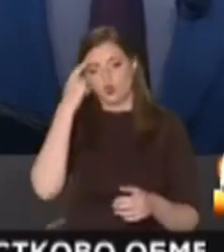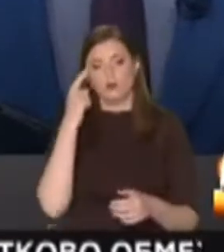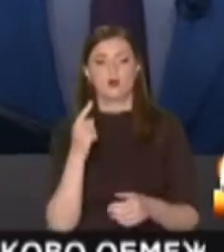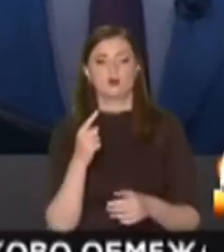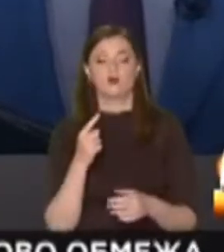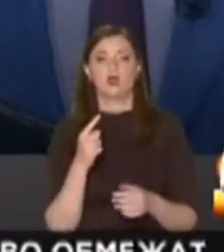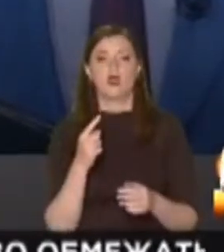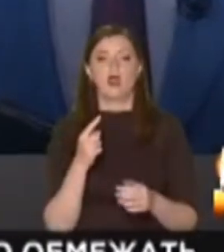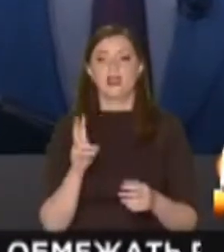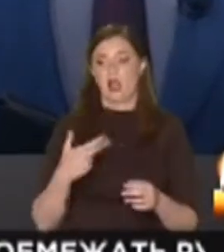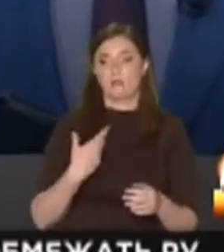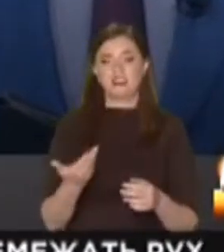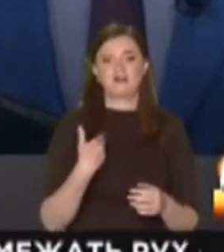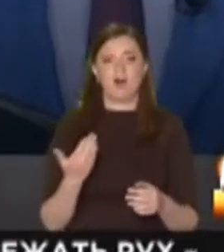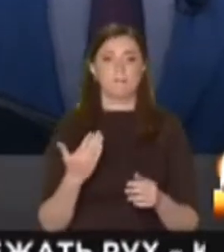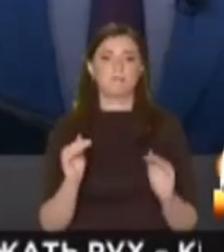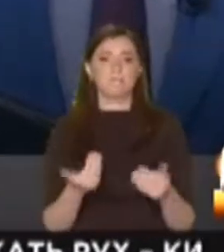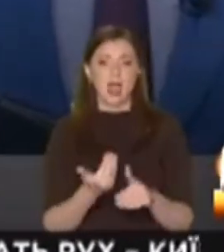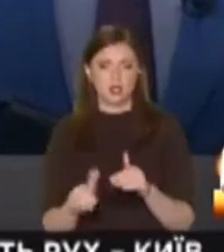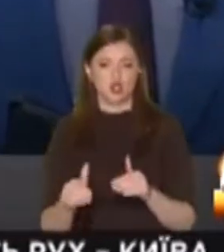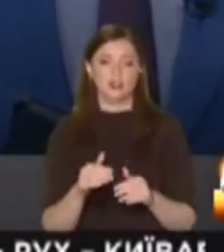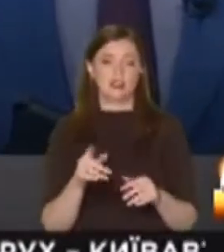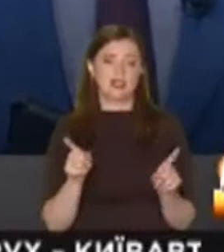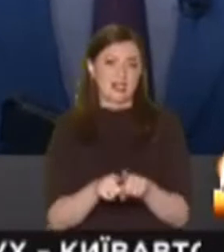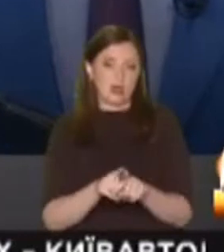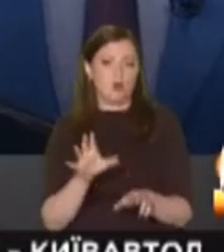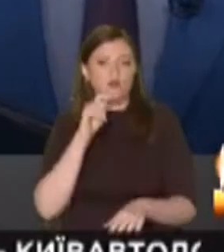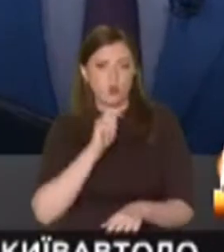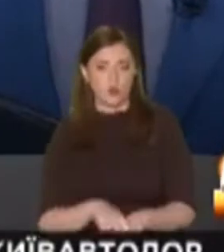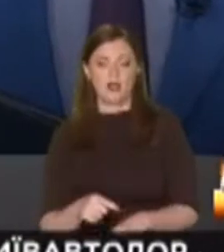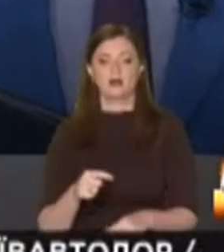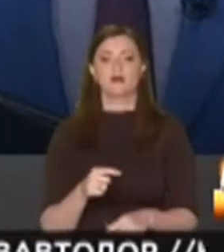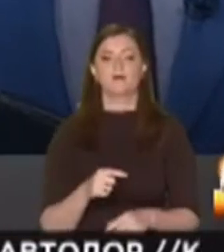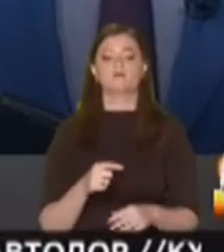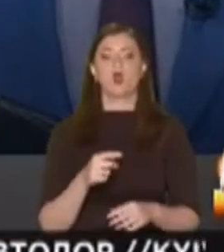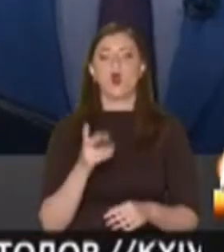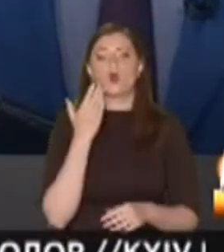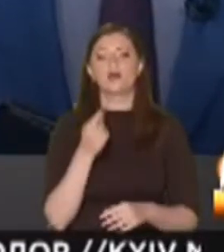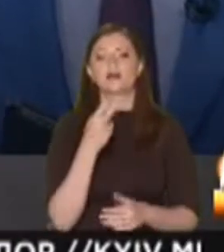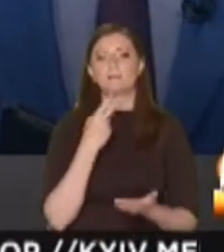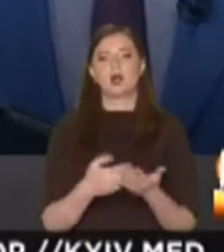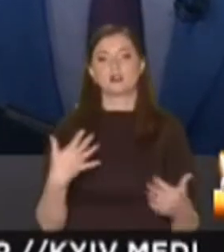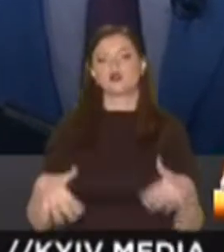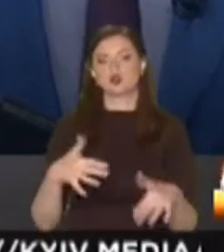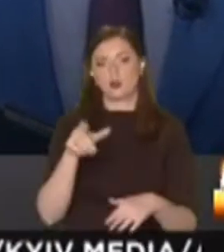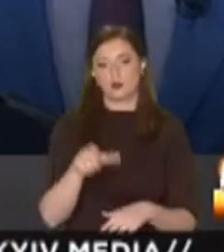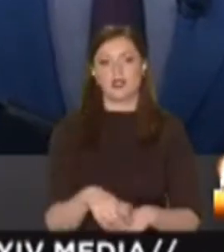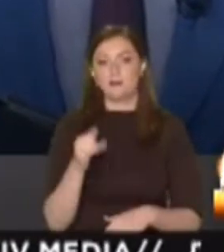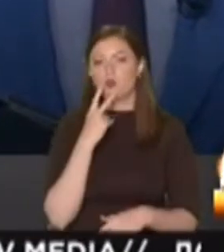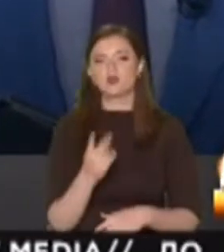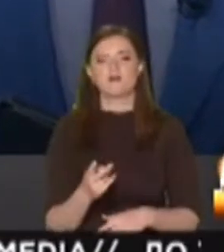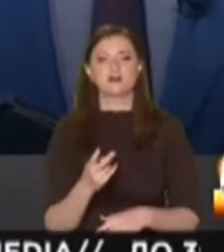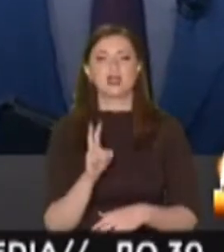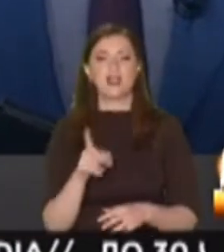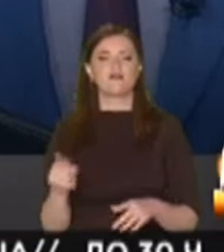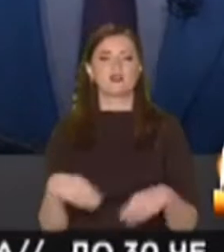насправді меншість. Я думаю, що навіть в Україні меншість. Тому що, типу, знаєте, ну все ж таки ефект, коли ти показуєш слабку людину. І подивіться навіть, як